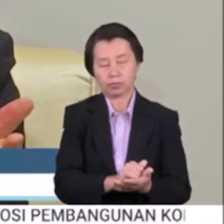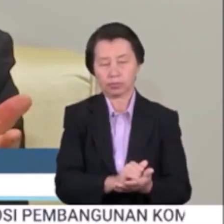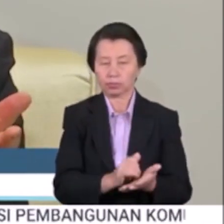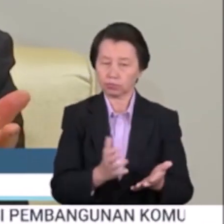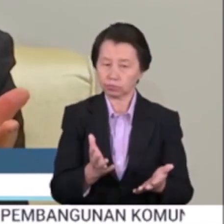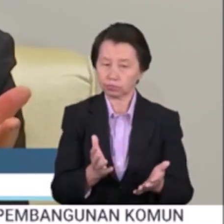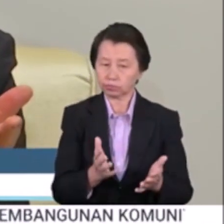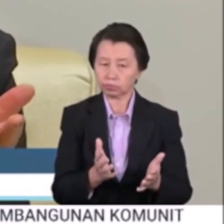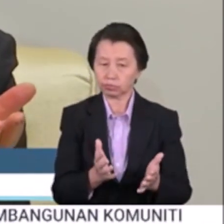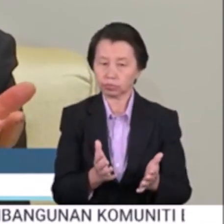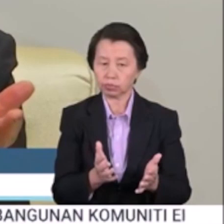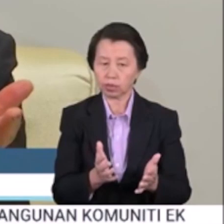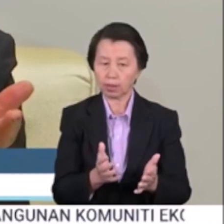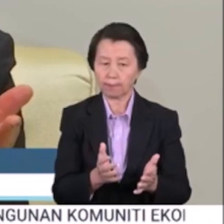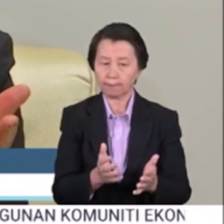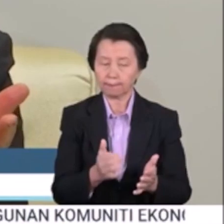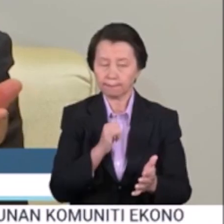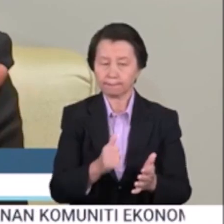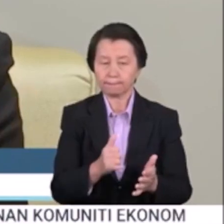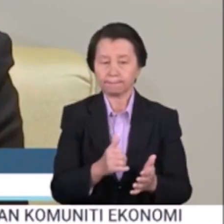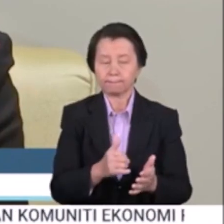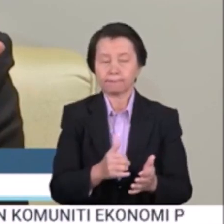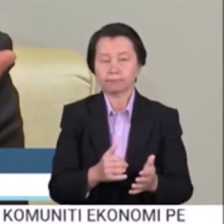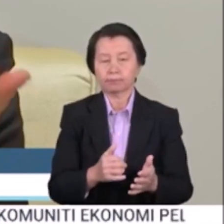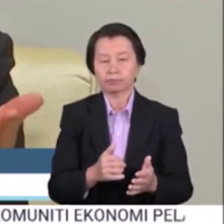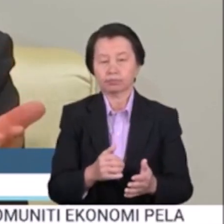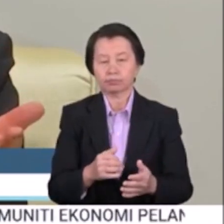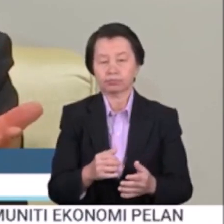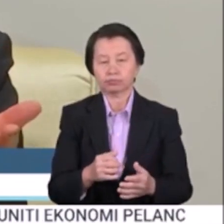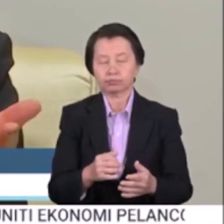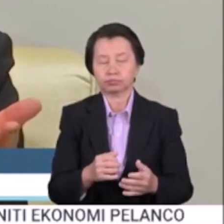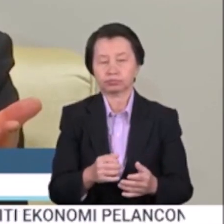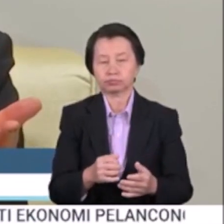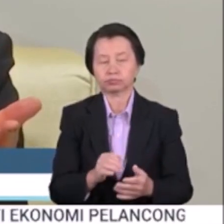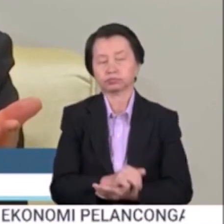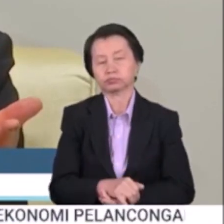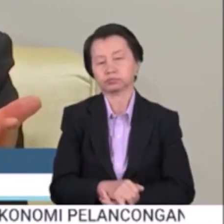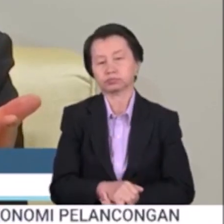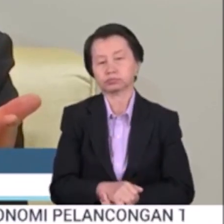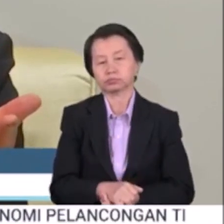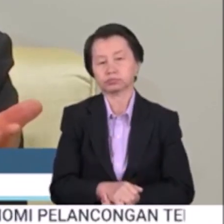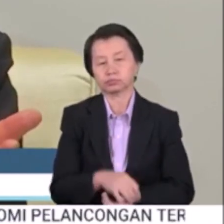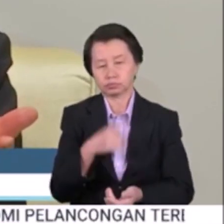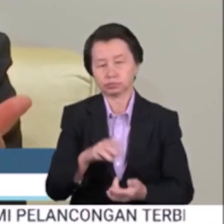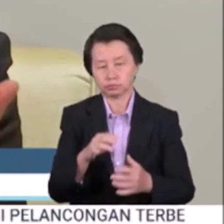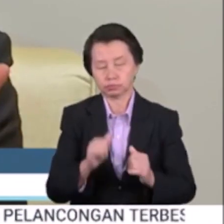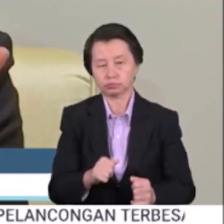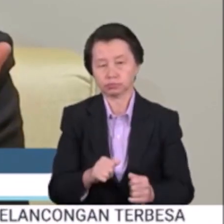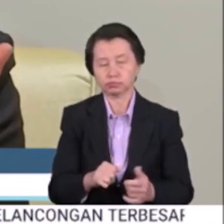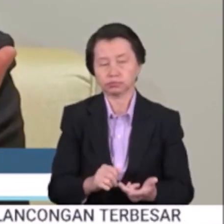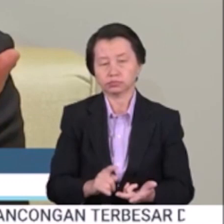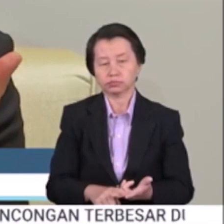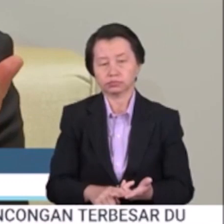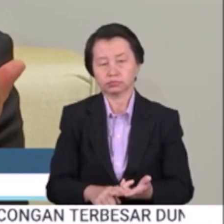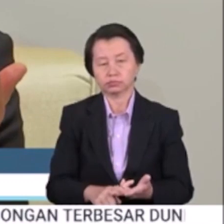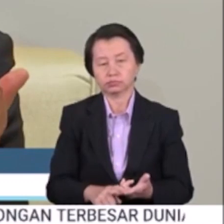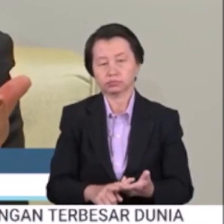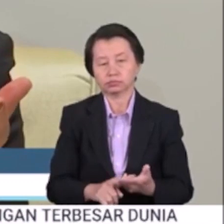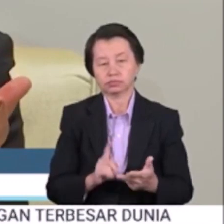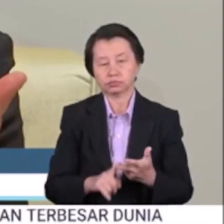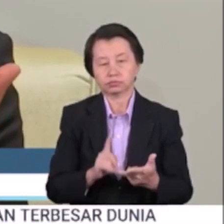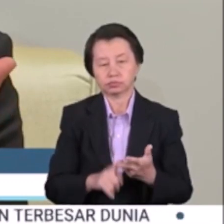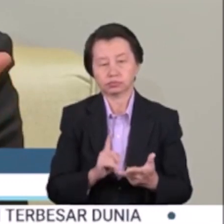kepentingan peneroka dan pengeluar pekebun kecil